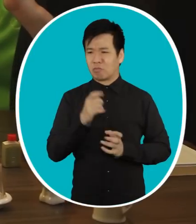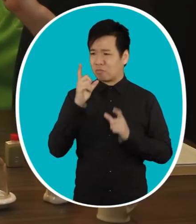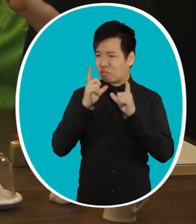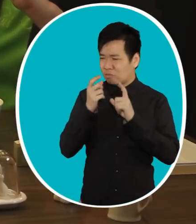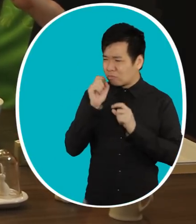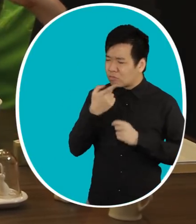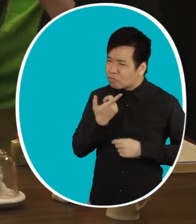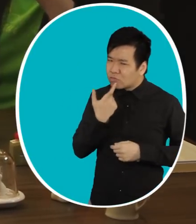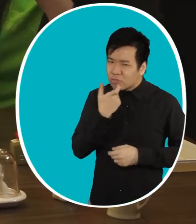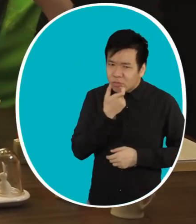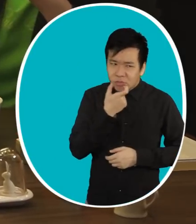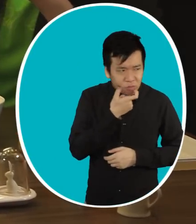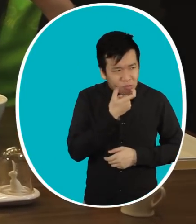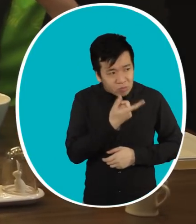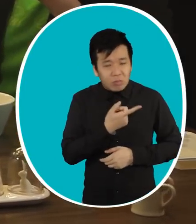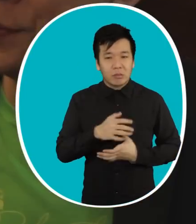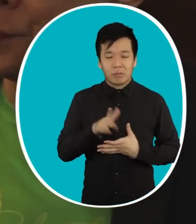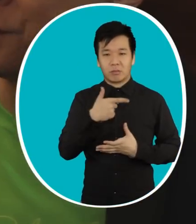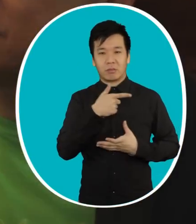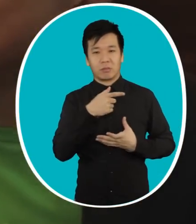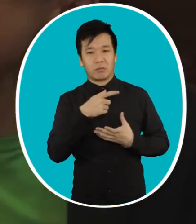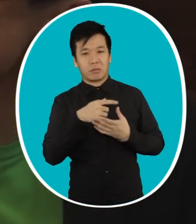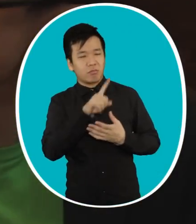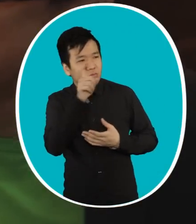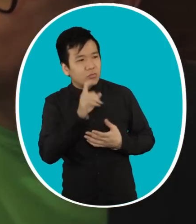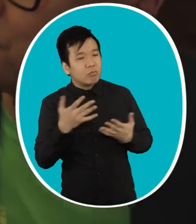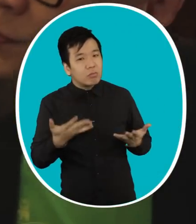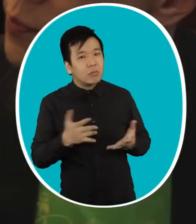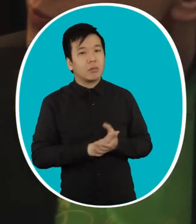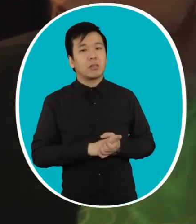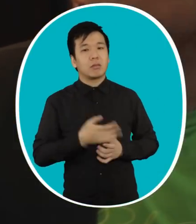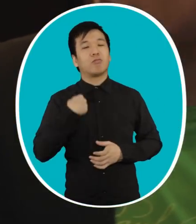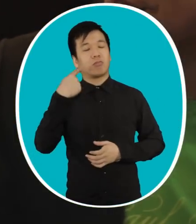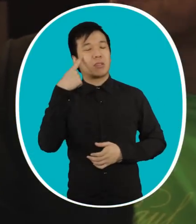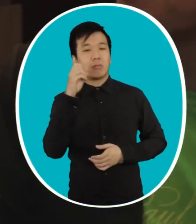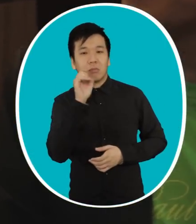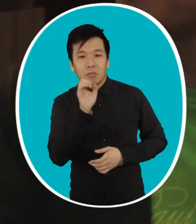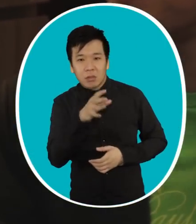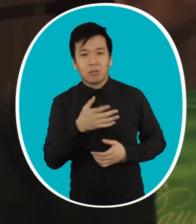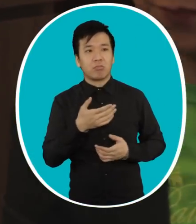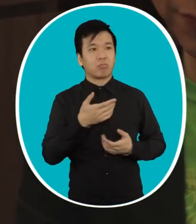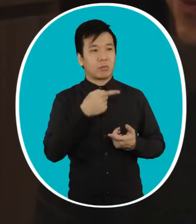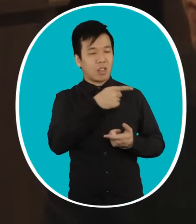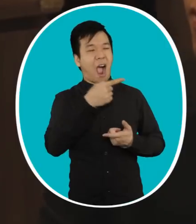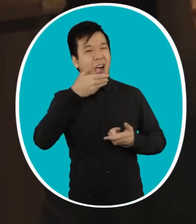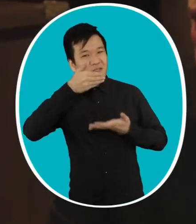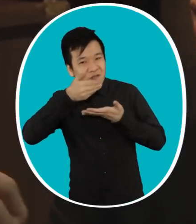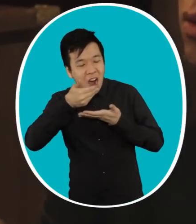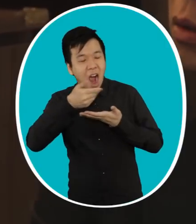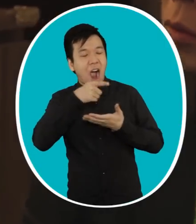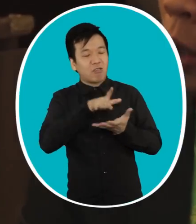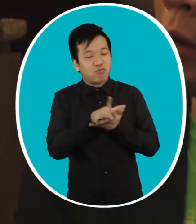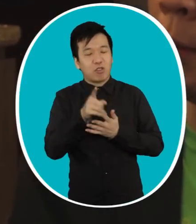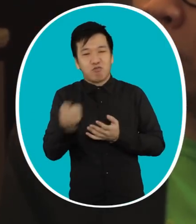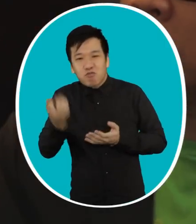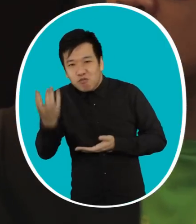前列腺你又望我？你繼續 點咧？ 冇啊！我就係想問一下，本來我諗住藉住呢個飯推廣一下素食，雖然唔